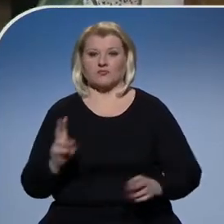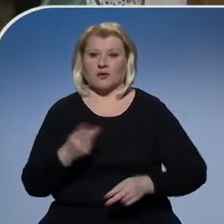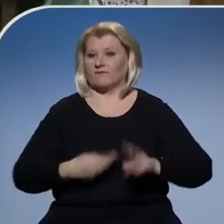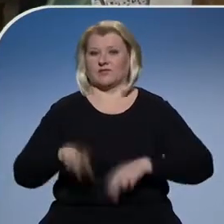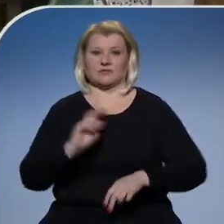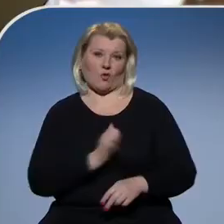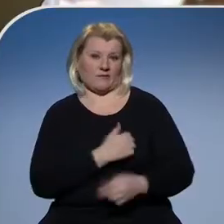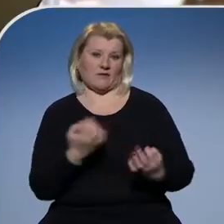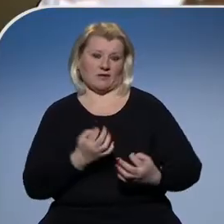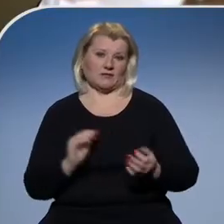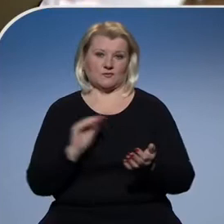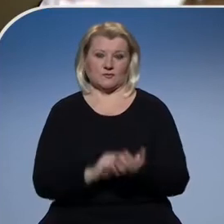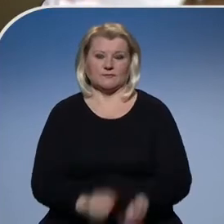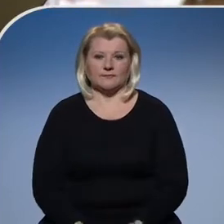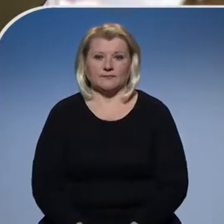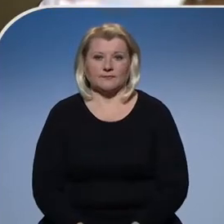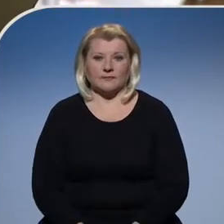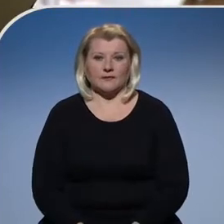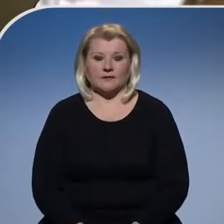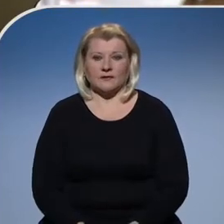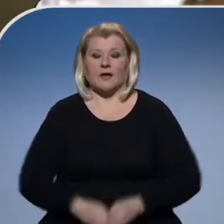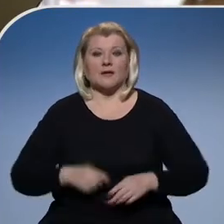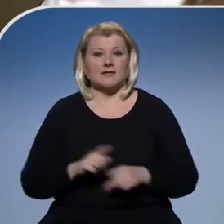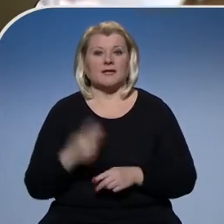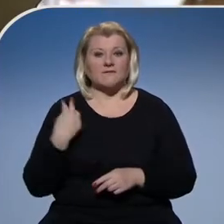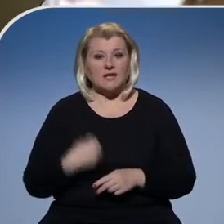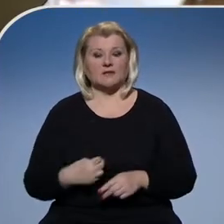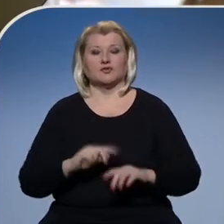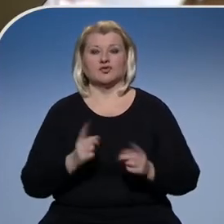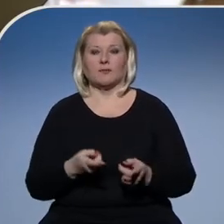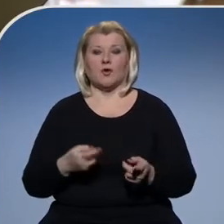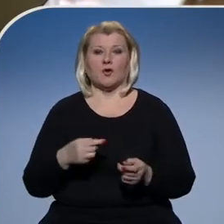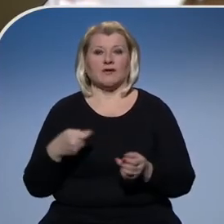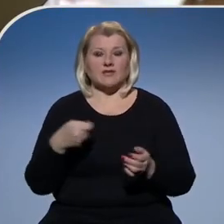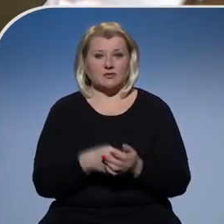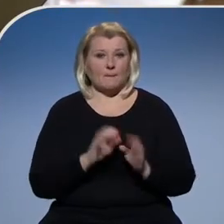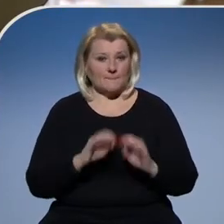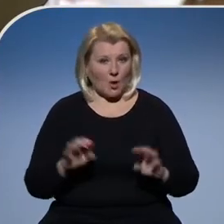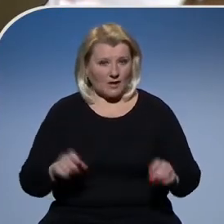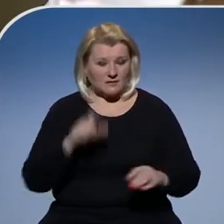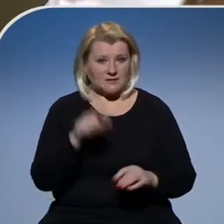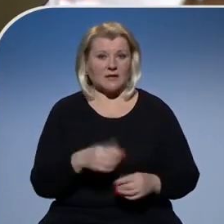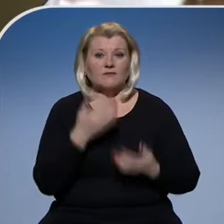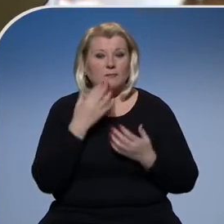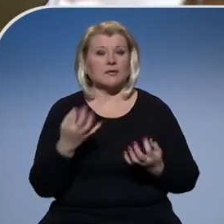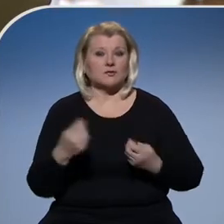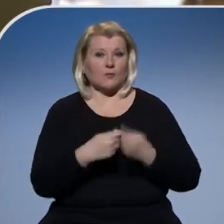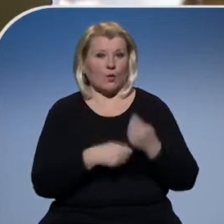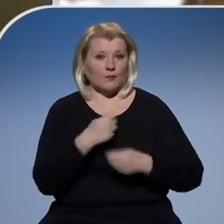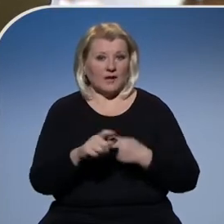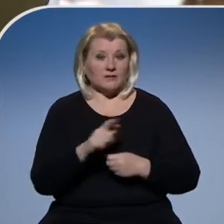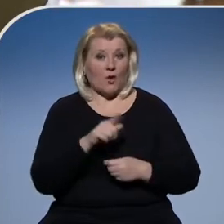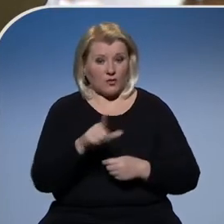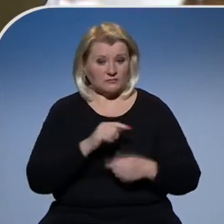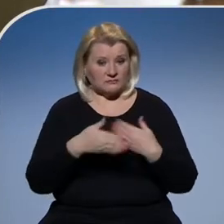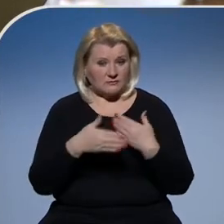dynamičtější. Jaká je spolupráce s tím finančním nebo investičním poradcem? To znamená, je to člověk, který vás vlastně provází